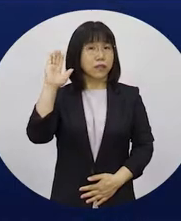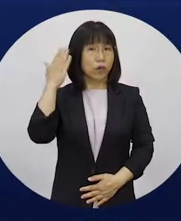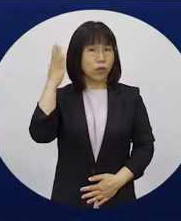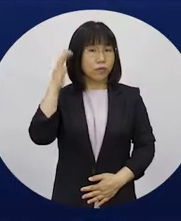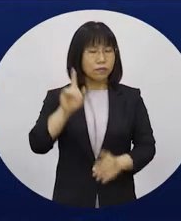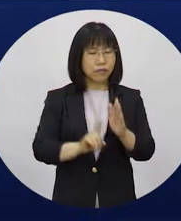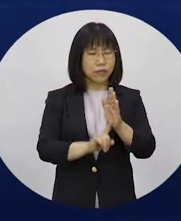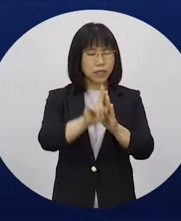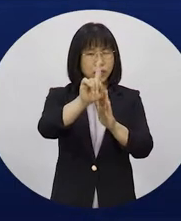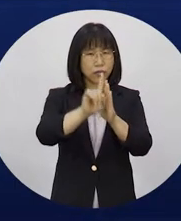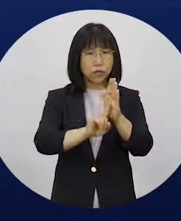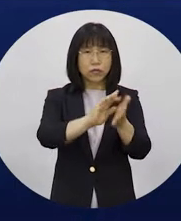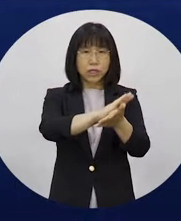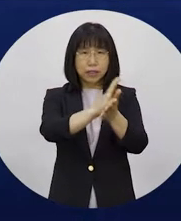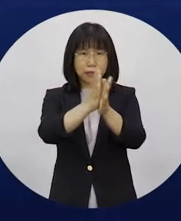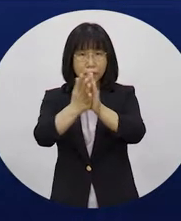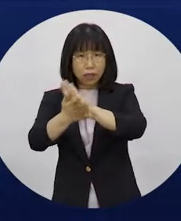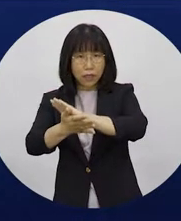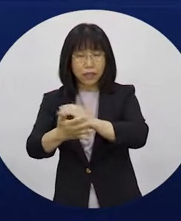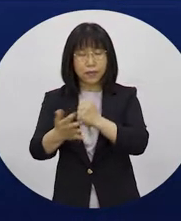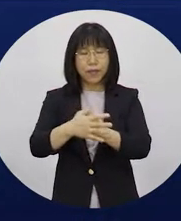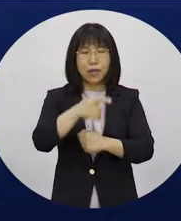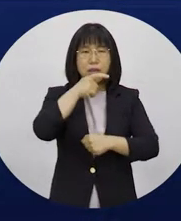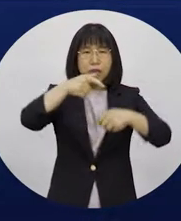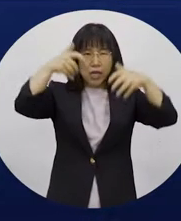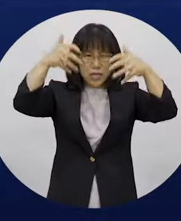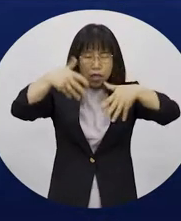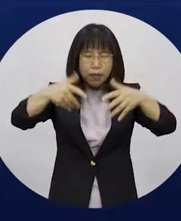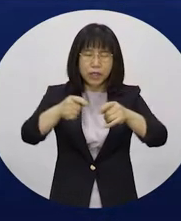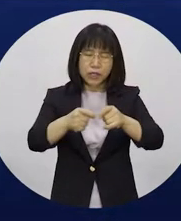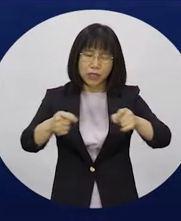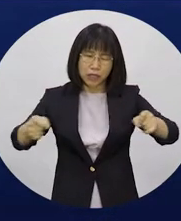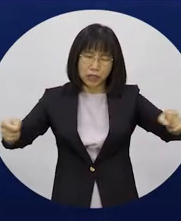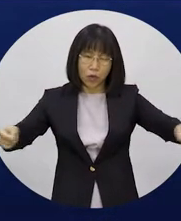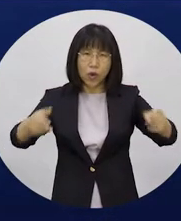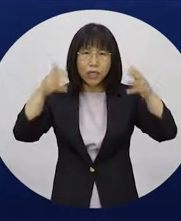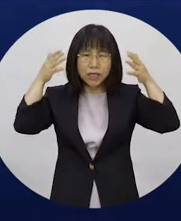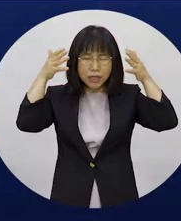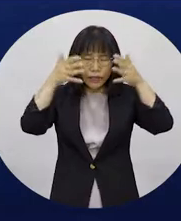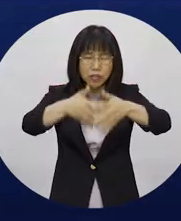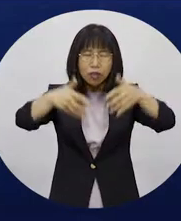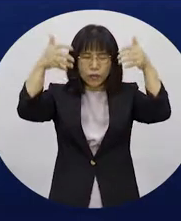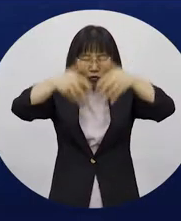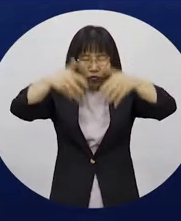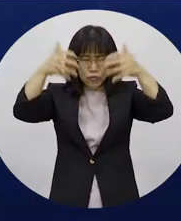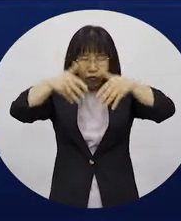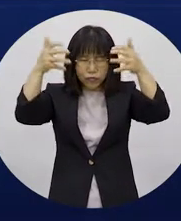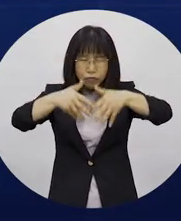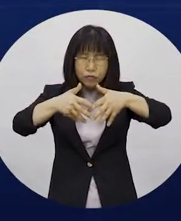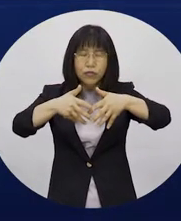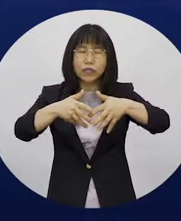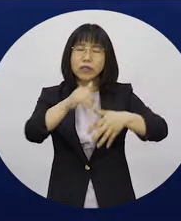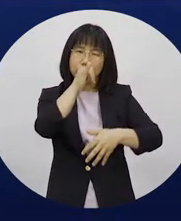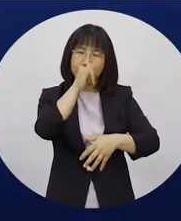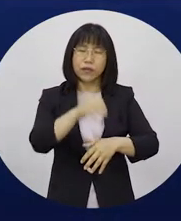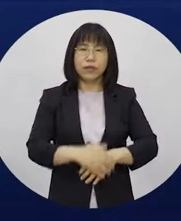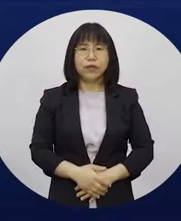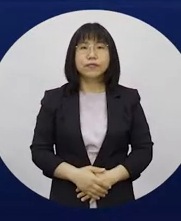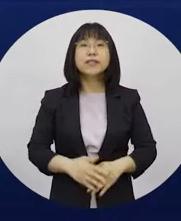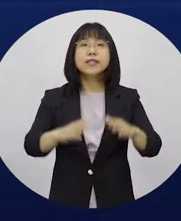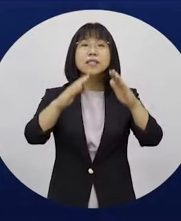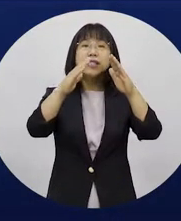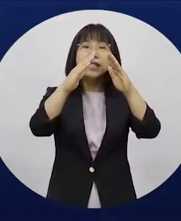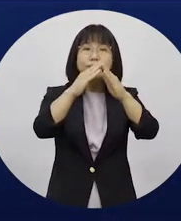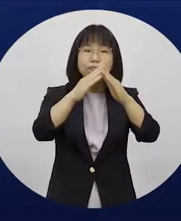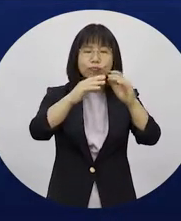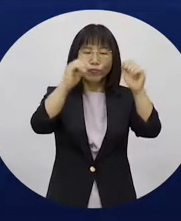최근 기후변화로 인해 장마가 길어지고 집중호우가 증가하고 있는데요. 강서구가 본격적인 장마철을